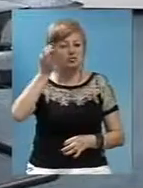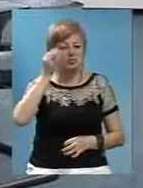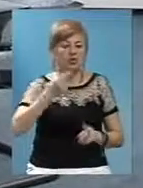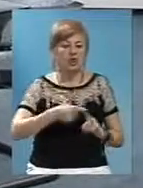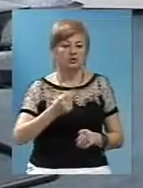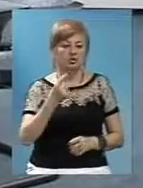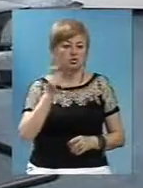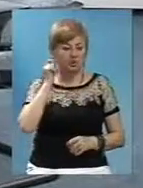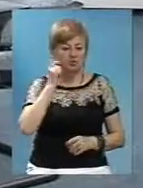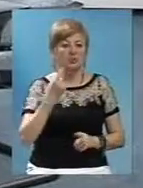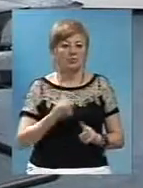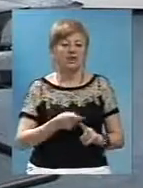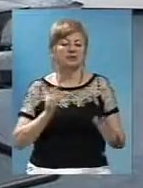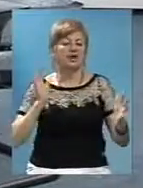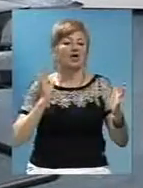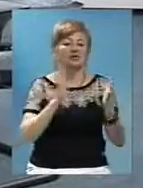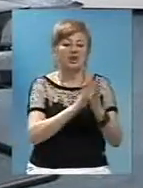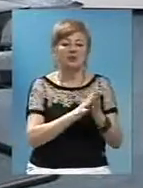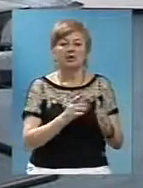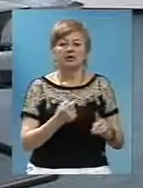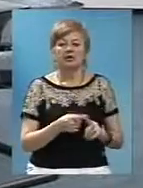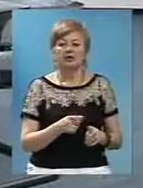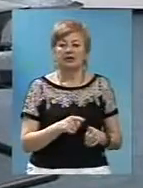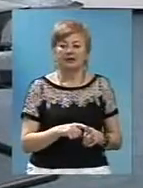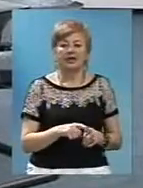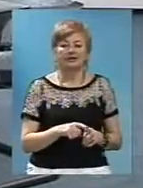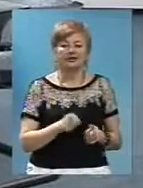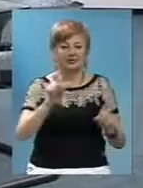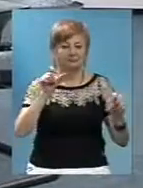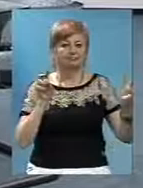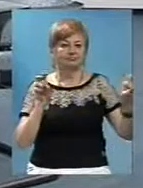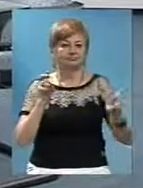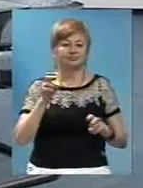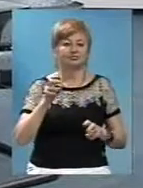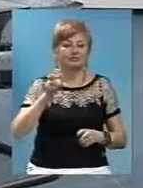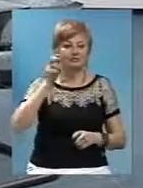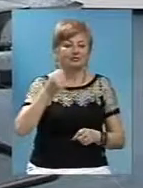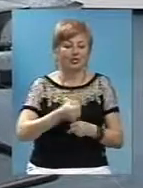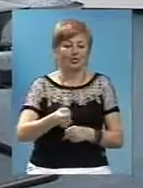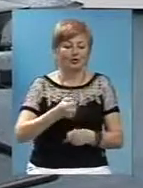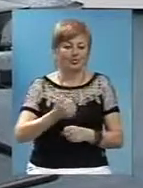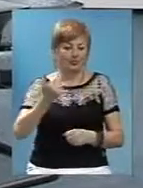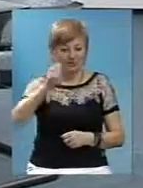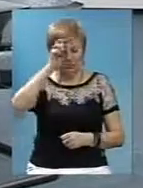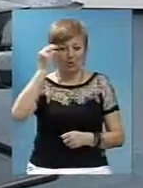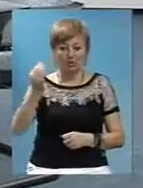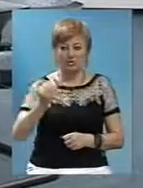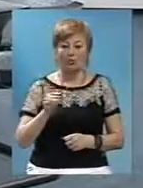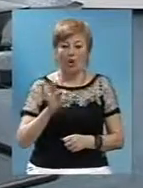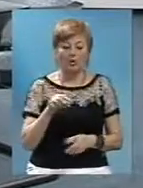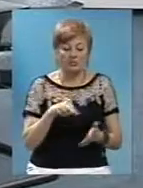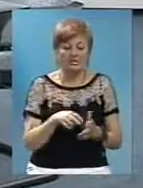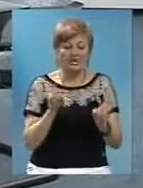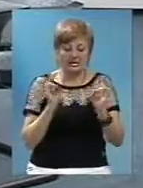замах на ось цього горе-ватажка цієї горе-республіки. Він сам терорист, і він стає